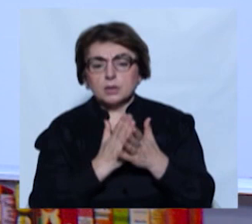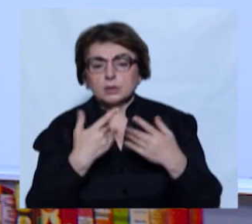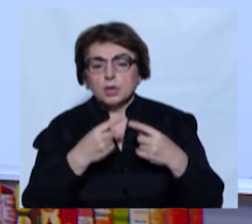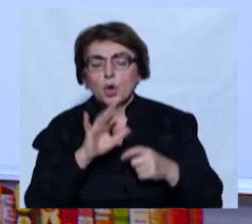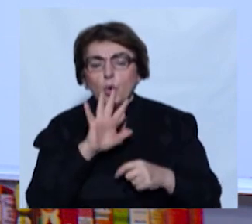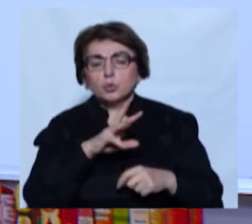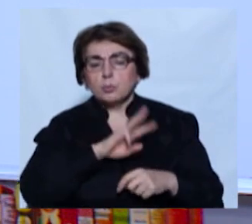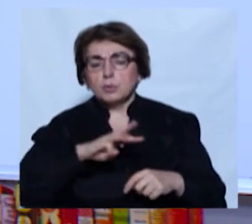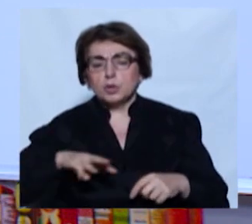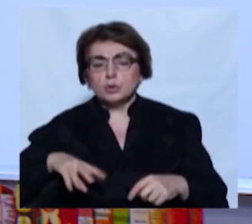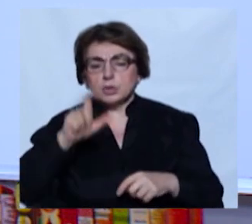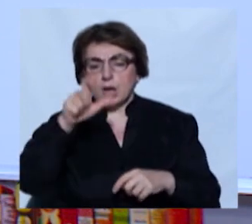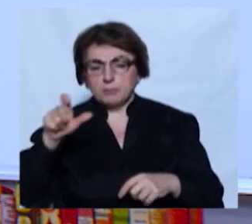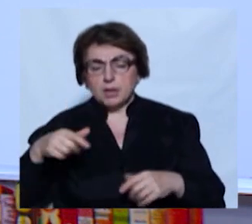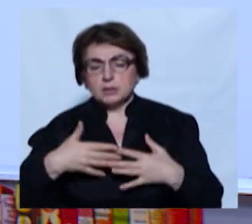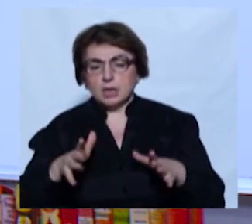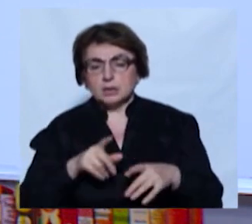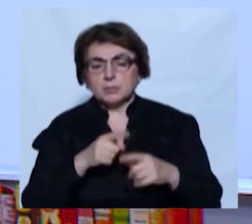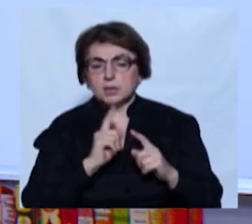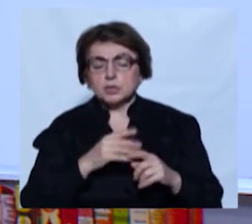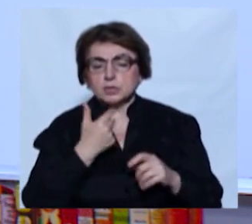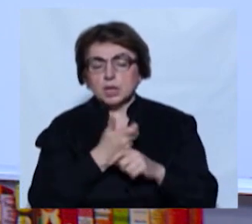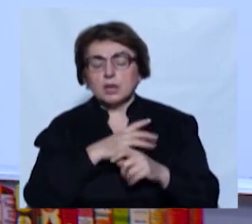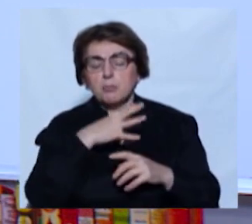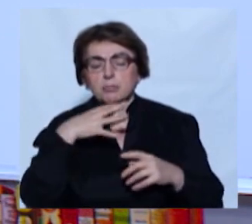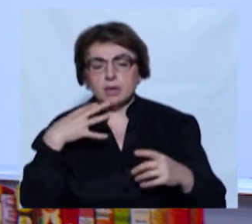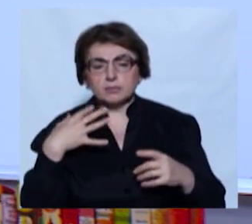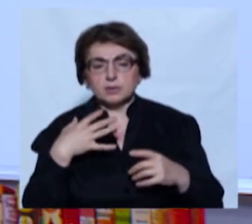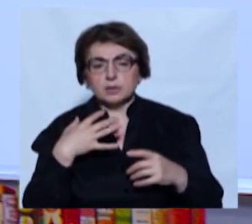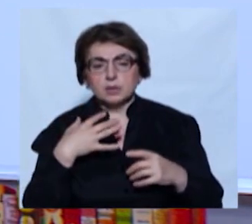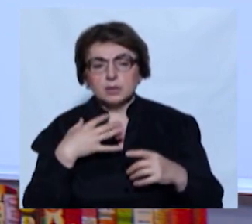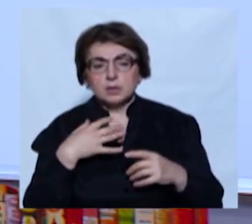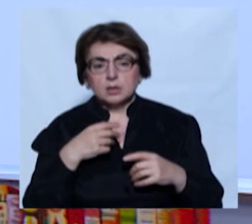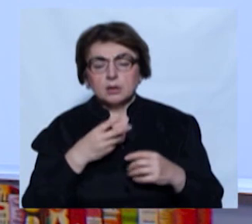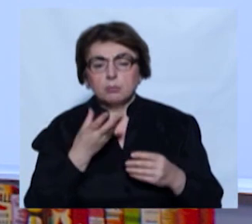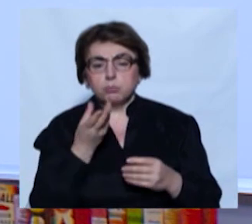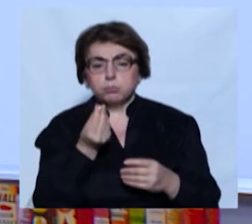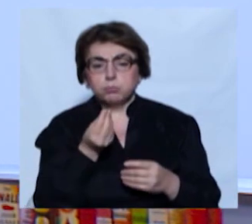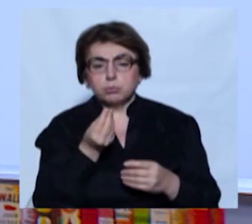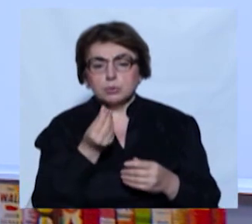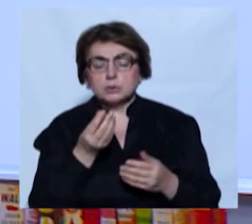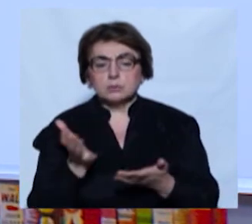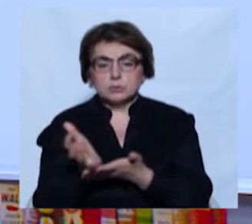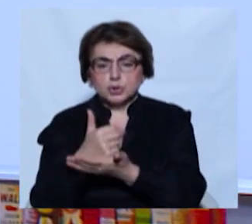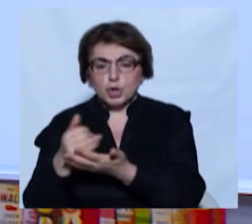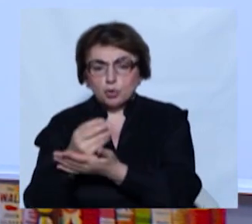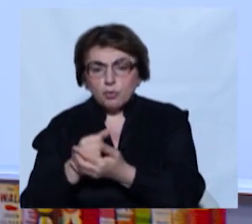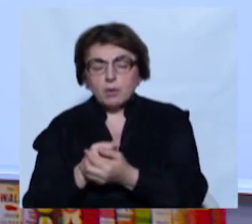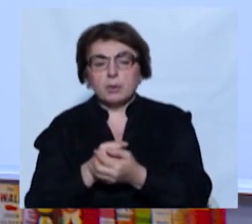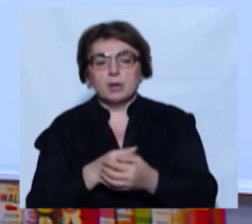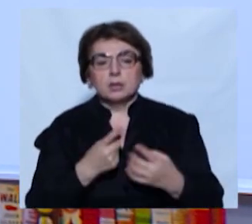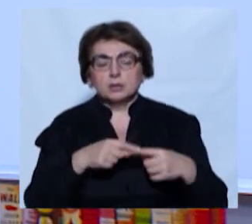არის 5 მილიონზე მეტი ადამიანი და რასაც მოყვა დიდი რაოდენობით თანხის მობილიზება,